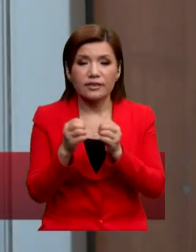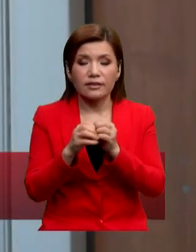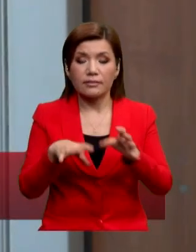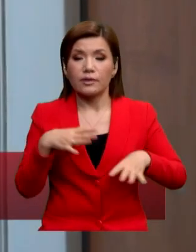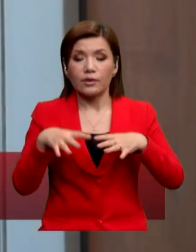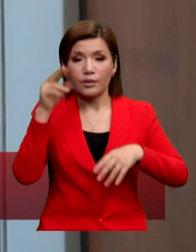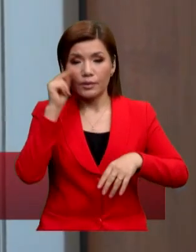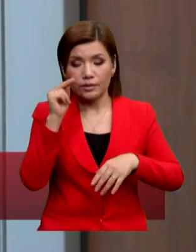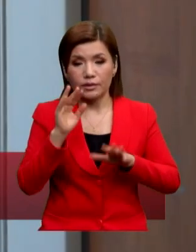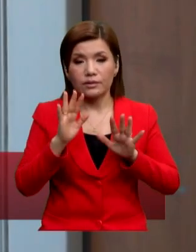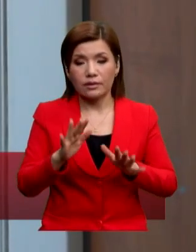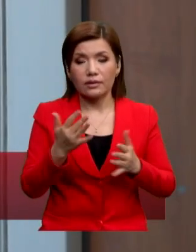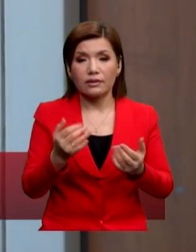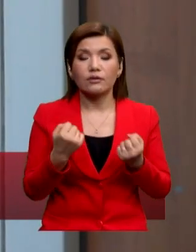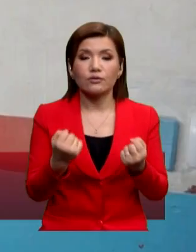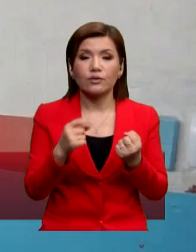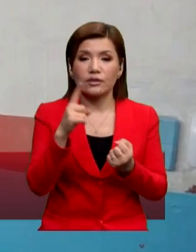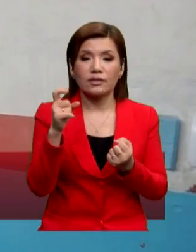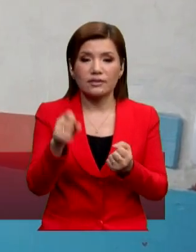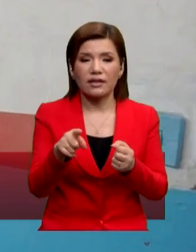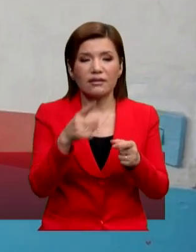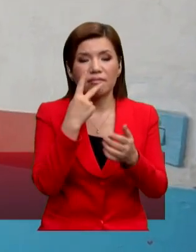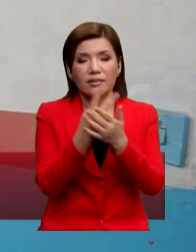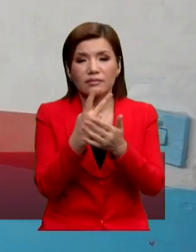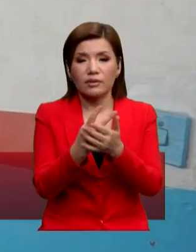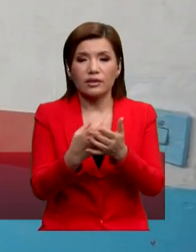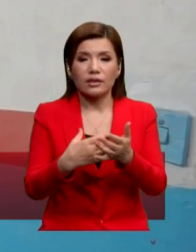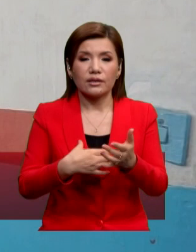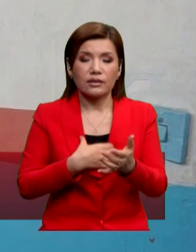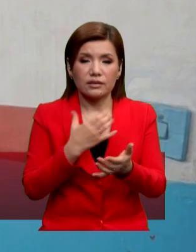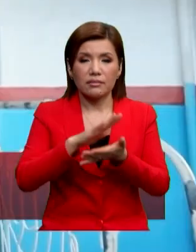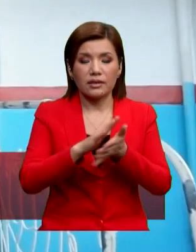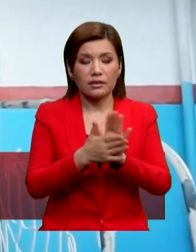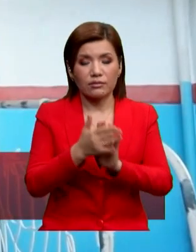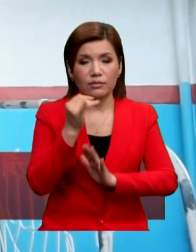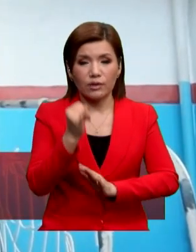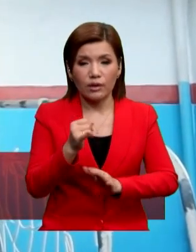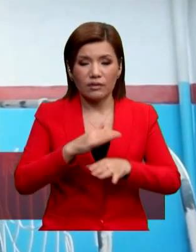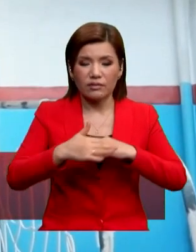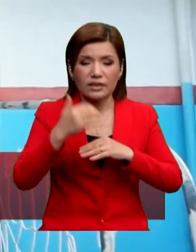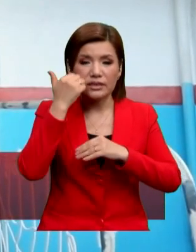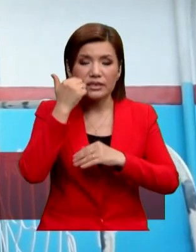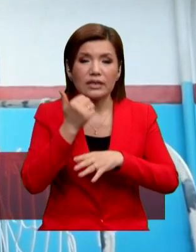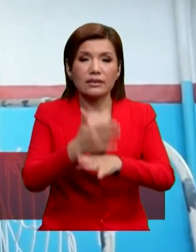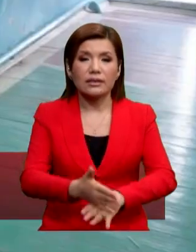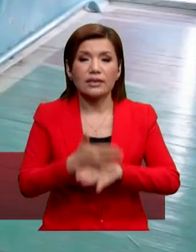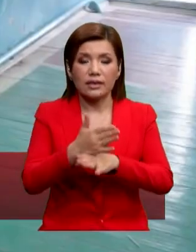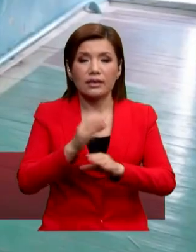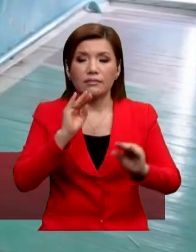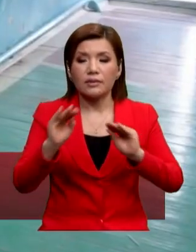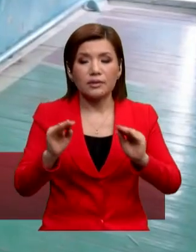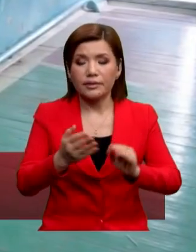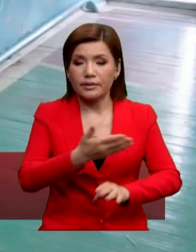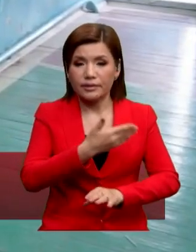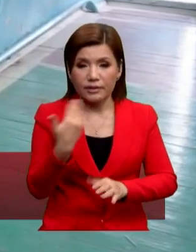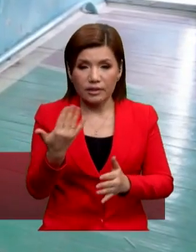білім ошағы пана. Сорақысы спорт залдағы көрініс сұрықсыз. Қабырғасы қақырап, еден ескірген. Жаттығуға қажетті жабдық жоқ. Қызығы ұядай